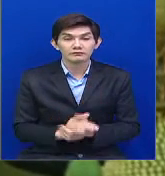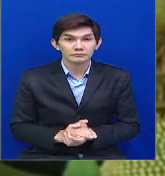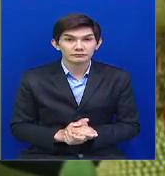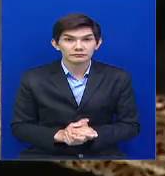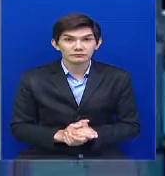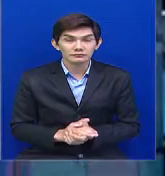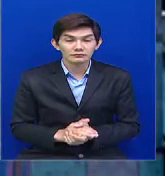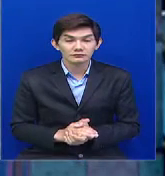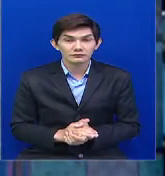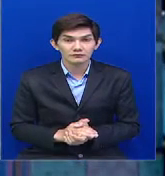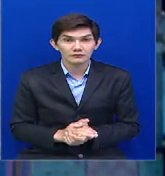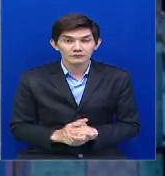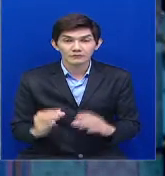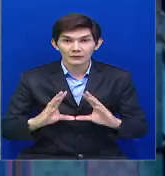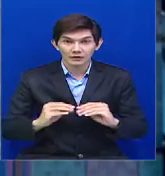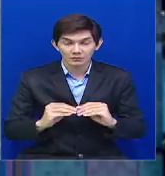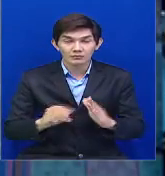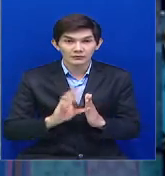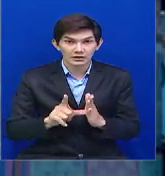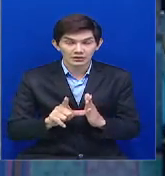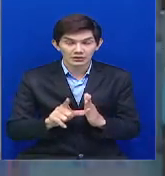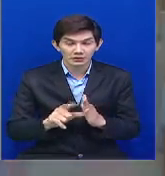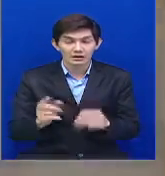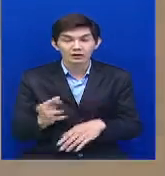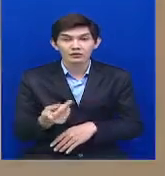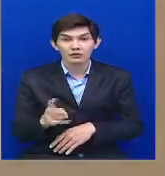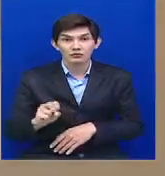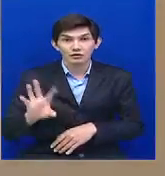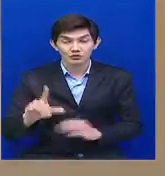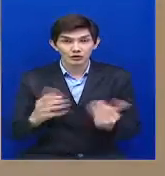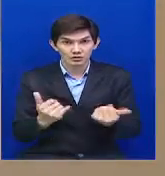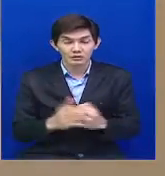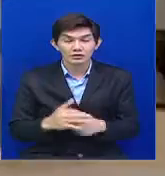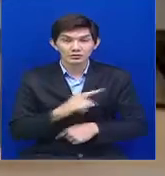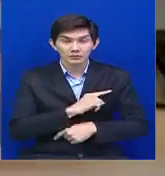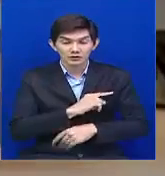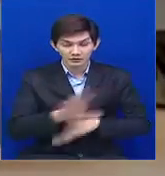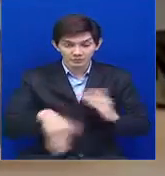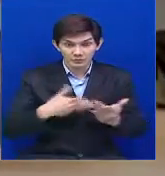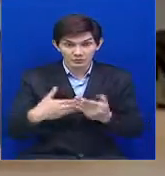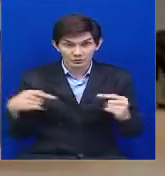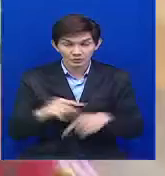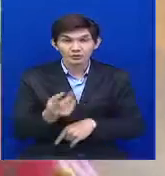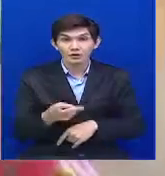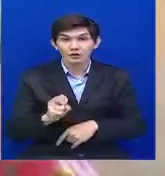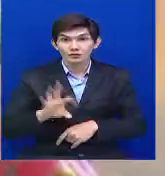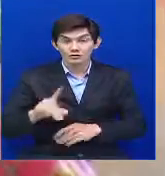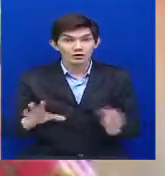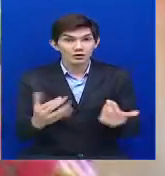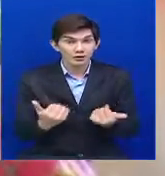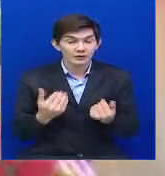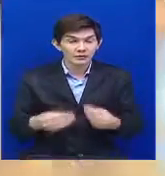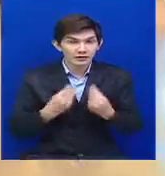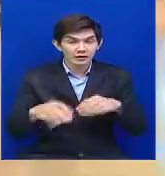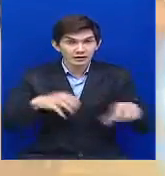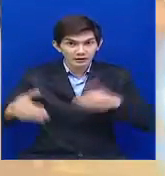กรุงเทพมหานครที่ประชุมสำนักเลขาธิการคณะรักษาความสงบแห่งชาติได้มอบหมายทุกส่วนงานของคณะรักษาความสงบแห่งชาติ